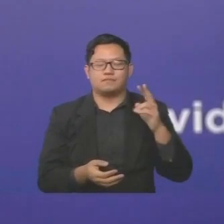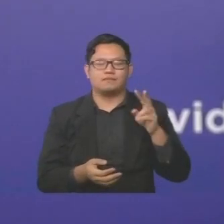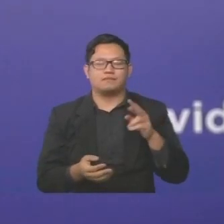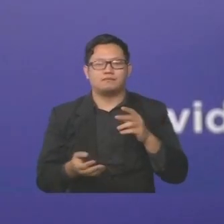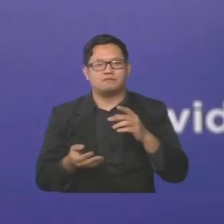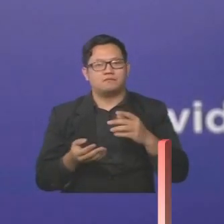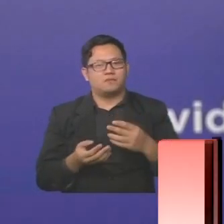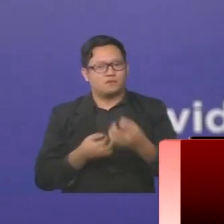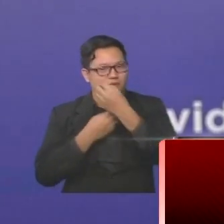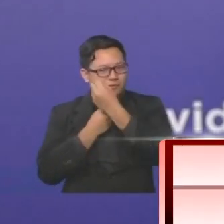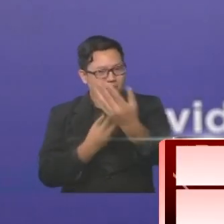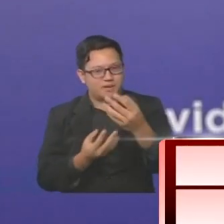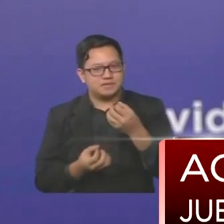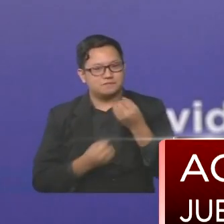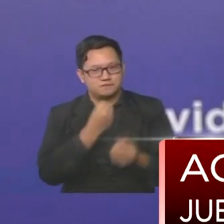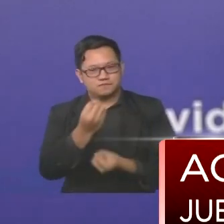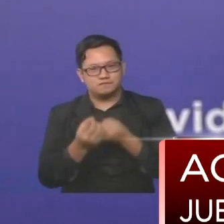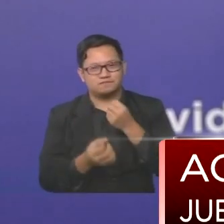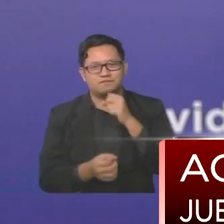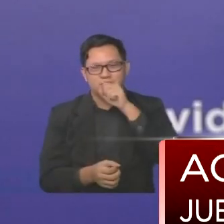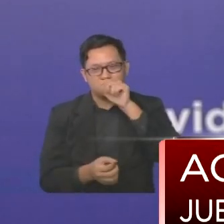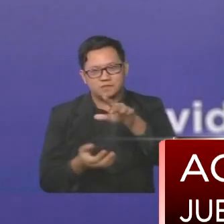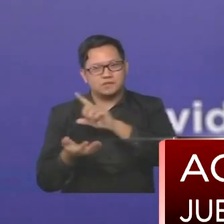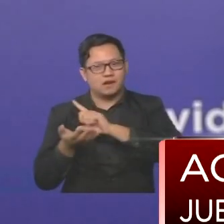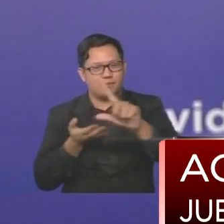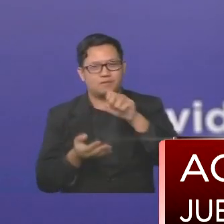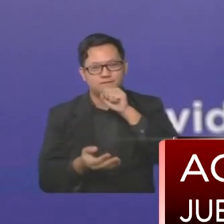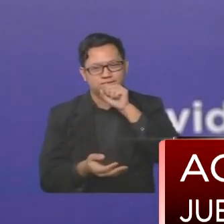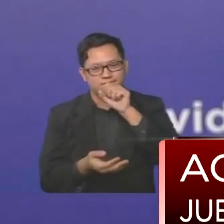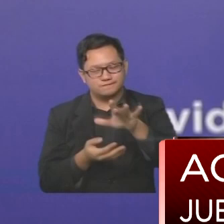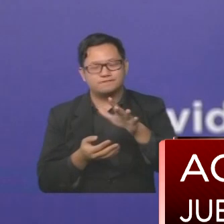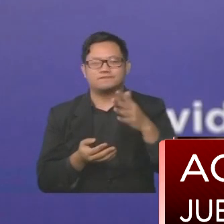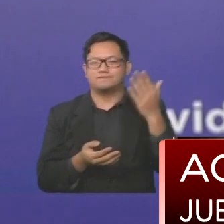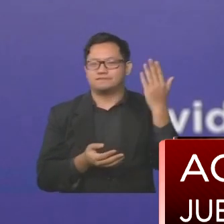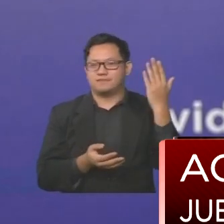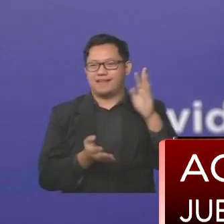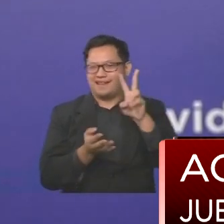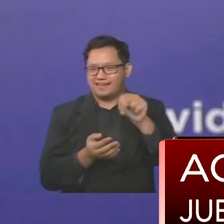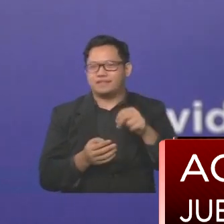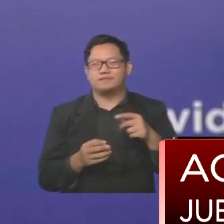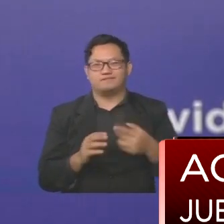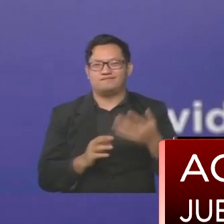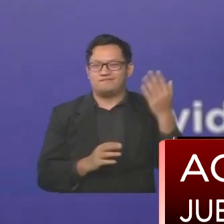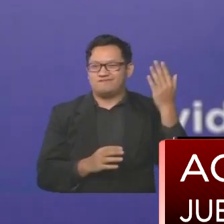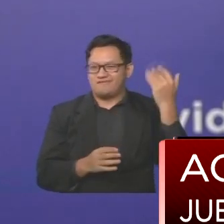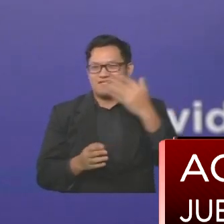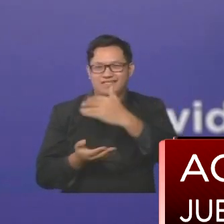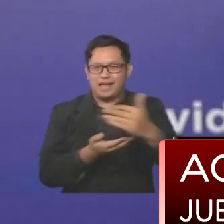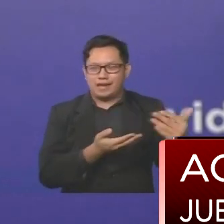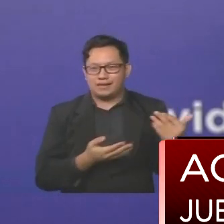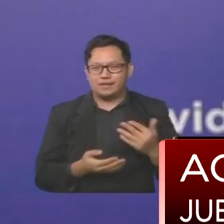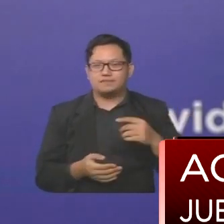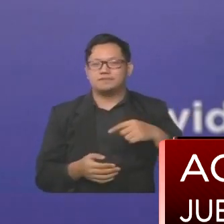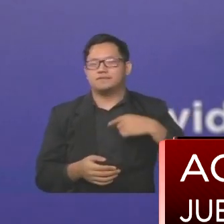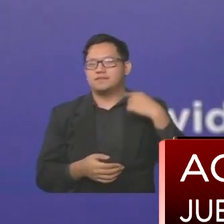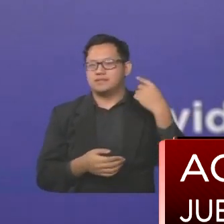Hai informasi kinerja Tata yang kita himpun dari kemarin pada pukul 1200 sampai dengan